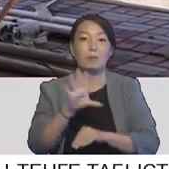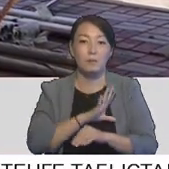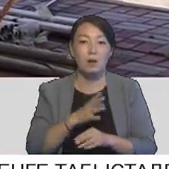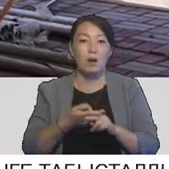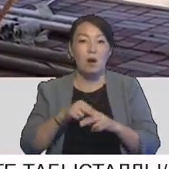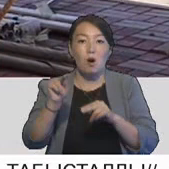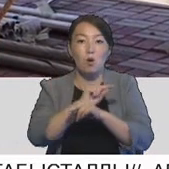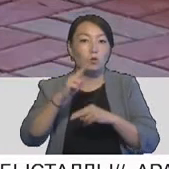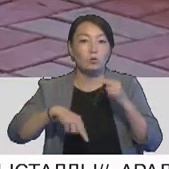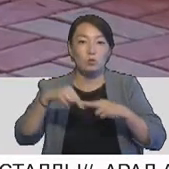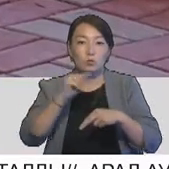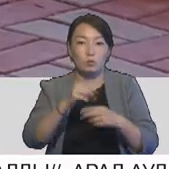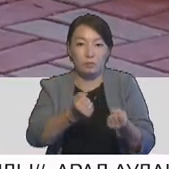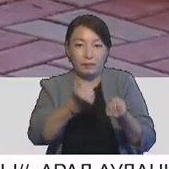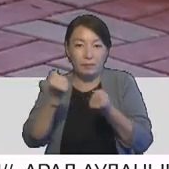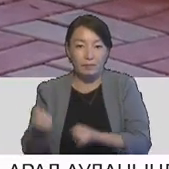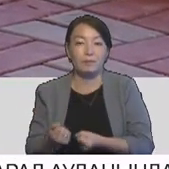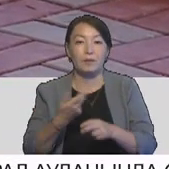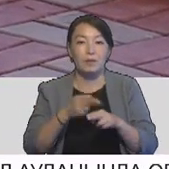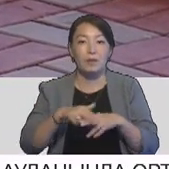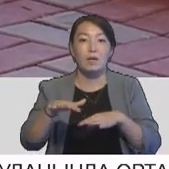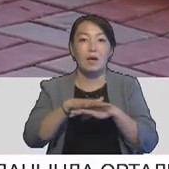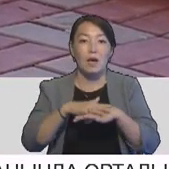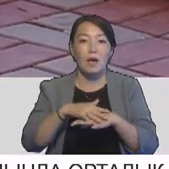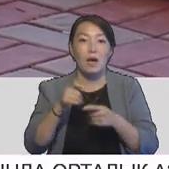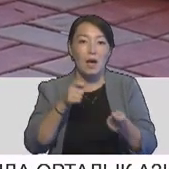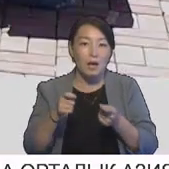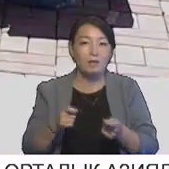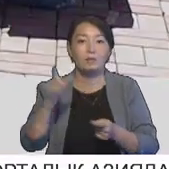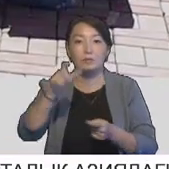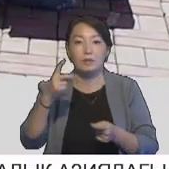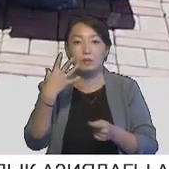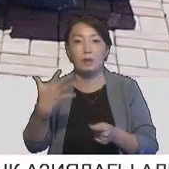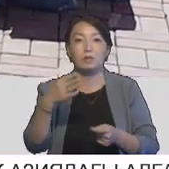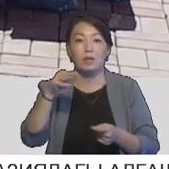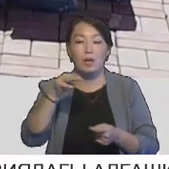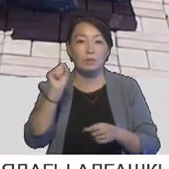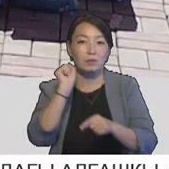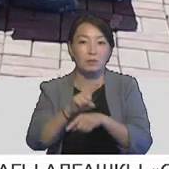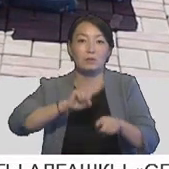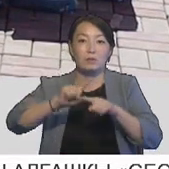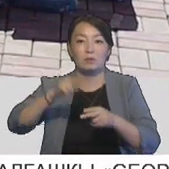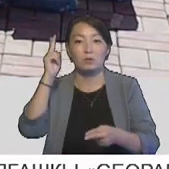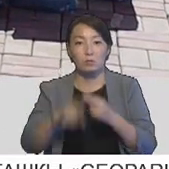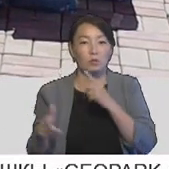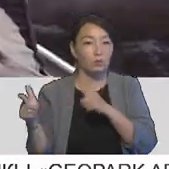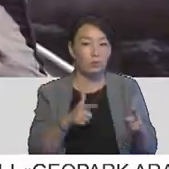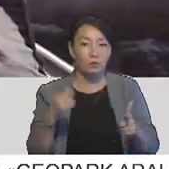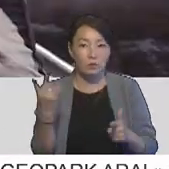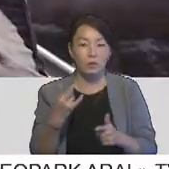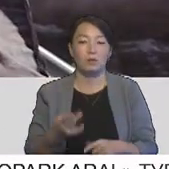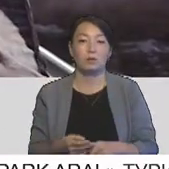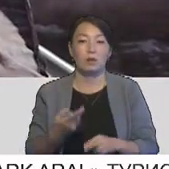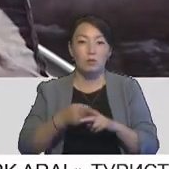Алайда құрылыс жұмыстары сәл кешілуілдеп тұр. Жергілікті әкімдік мердігер мекемеге 25 тамызға дейін тапсыру талап қойды. Қазір білім